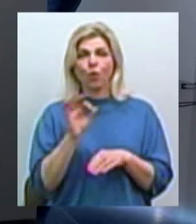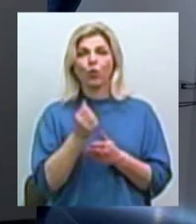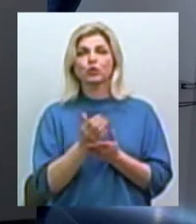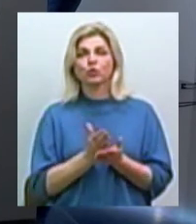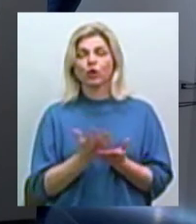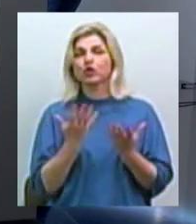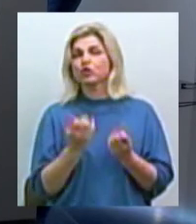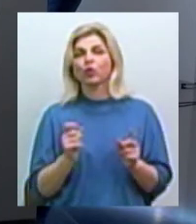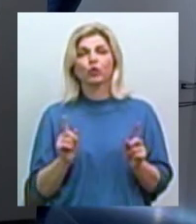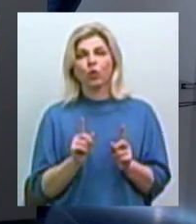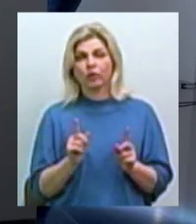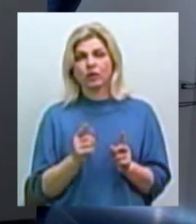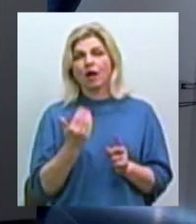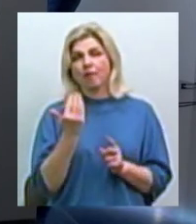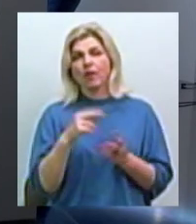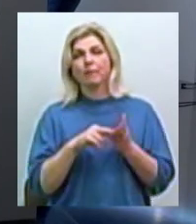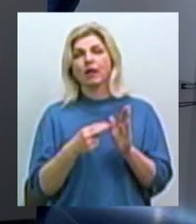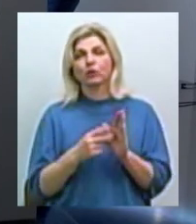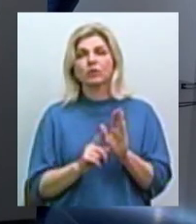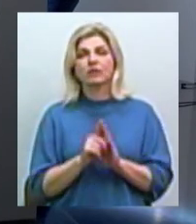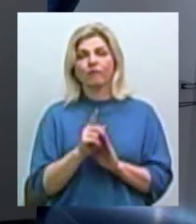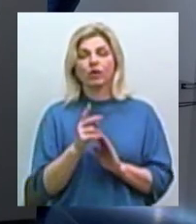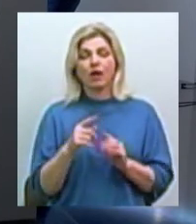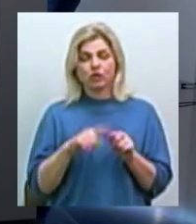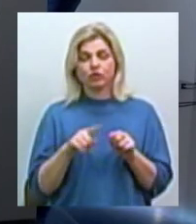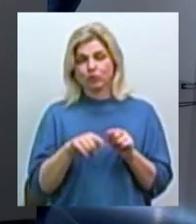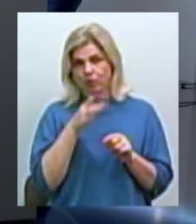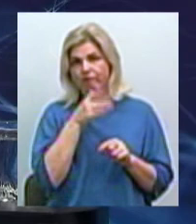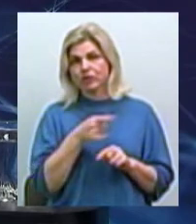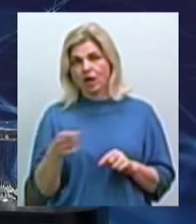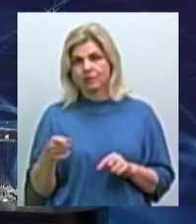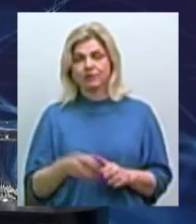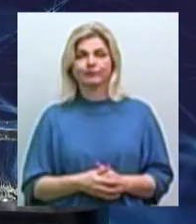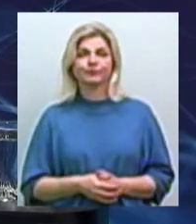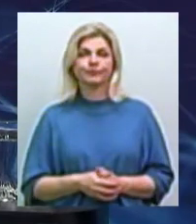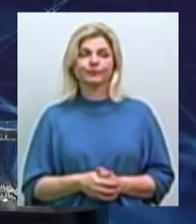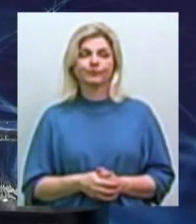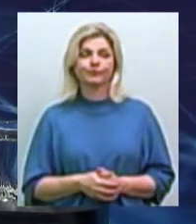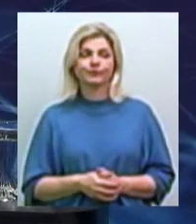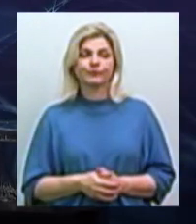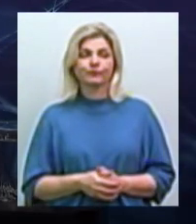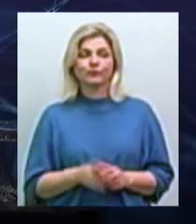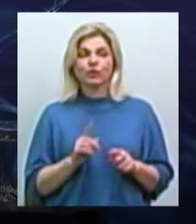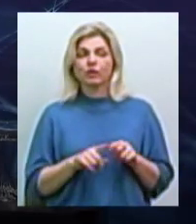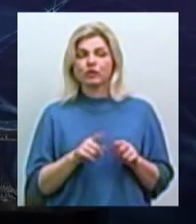послуги. Які ще послуги планується запустити у найближчий час? Ну, у найближчий час у нас